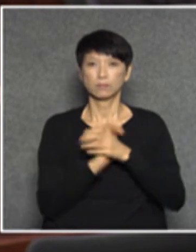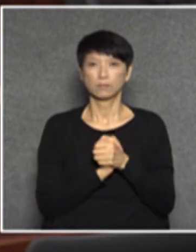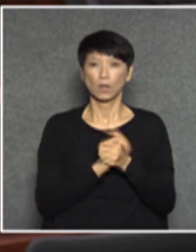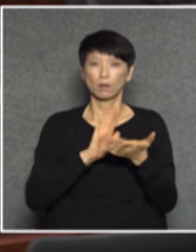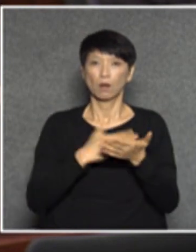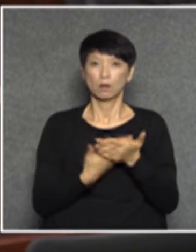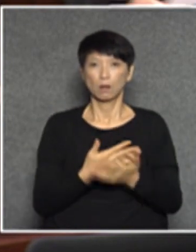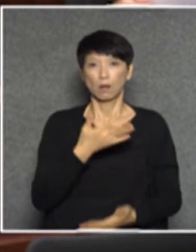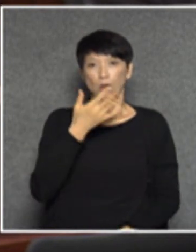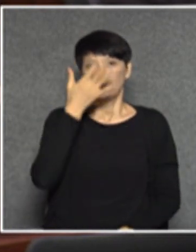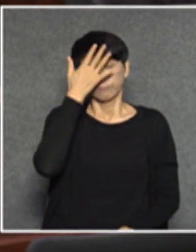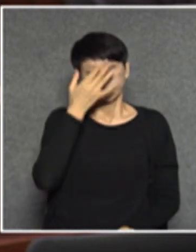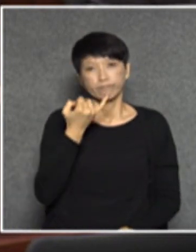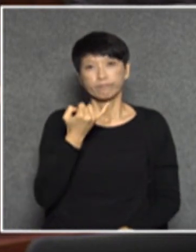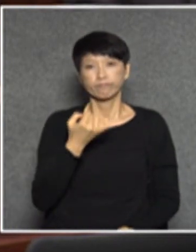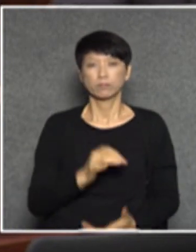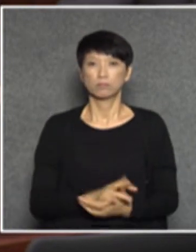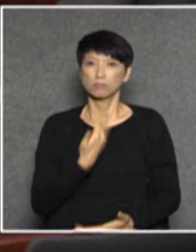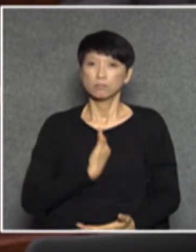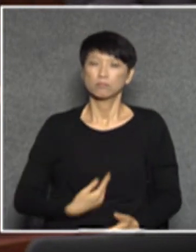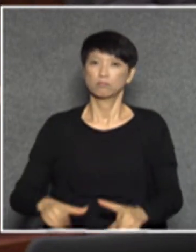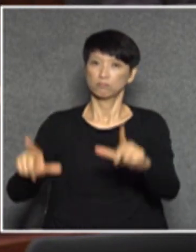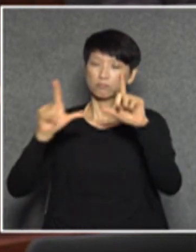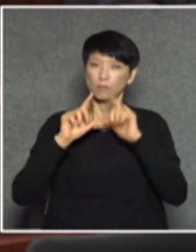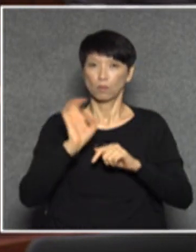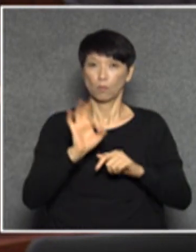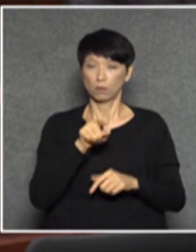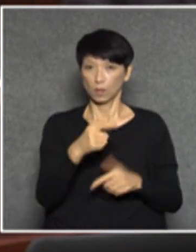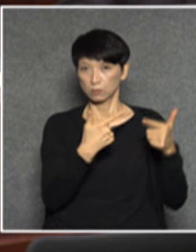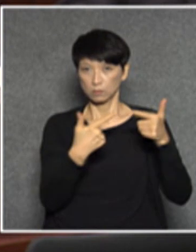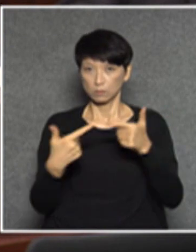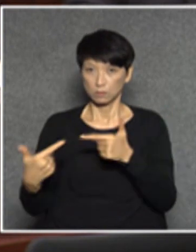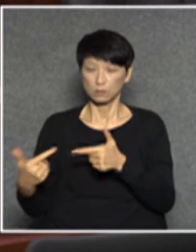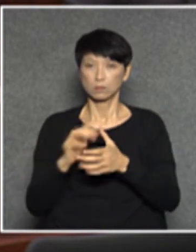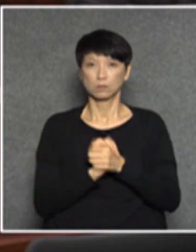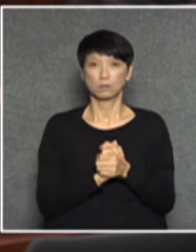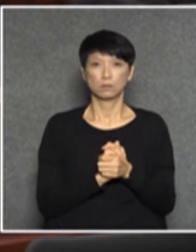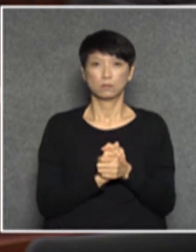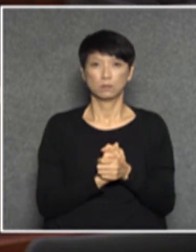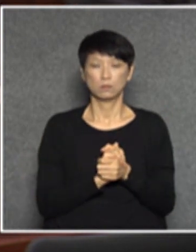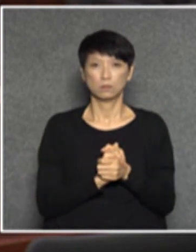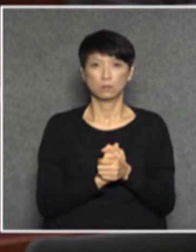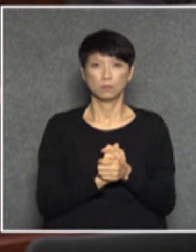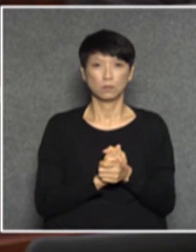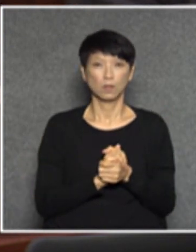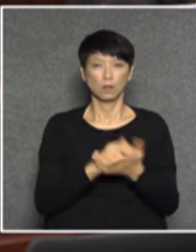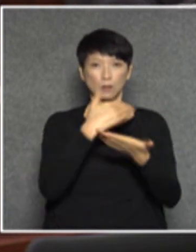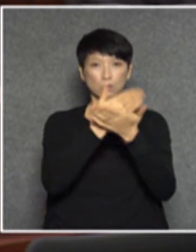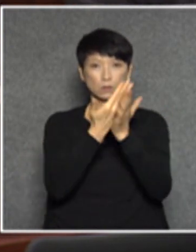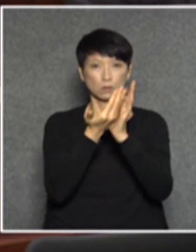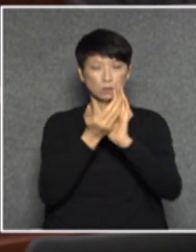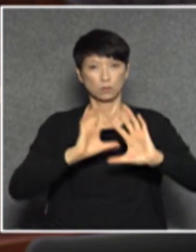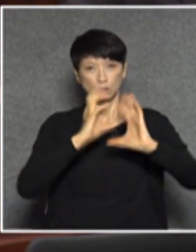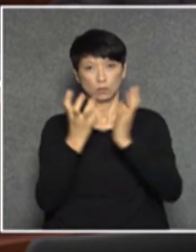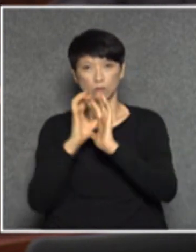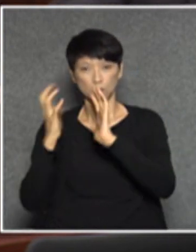惜就未有善意的回應啦。咁你會唔會繼續去同各議員咧黨派，包括泛民議員咧繼